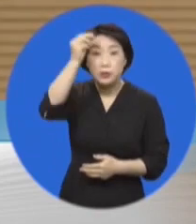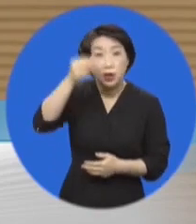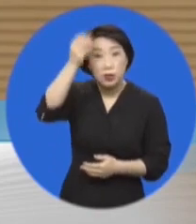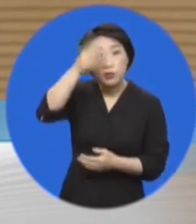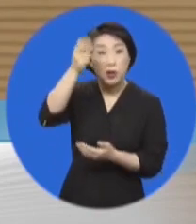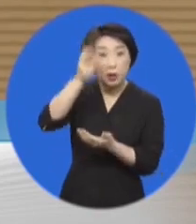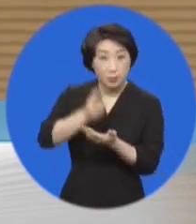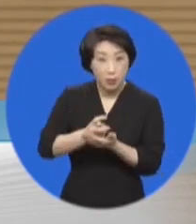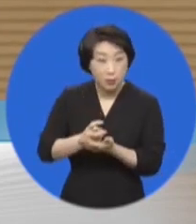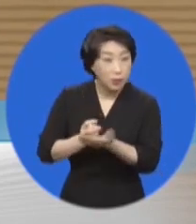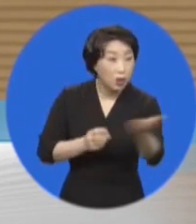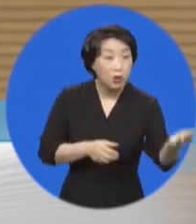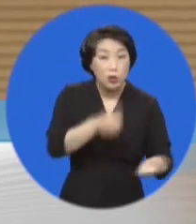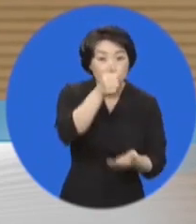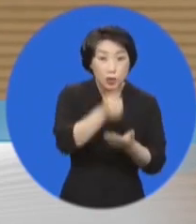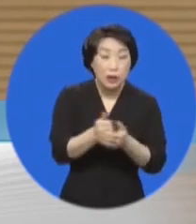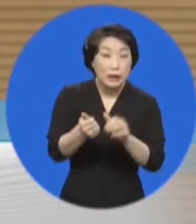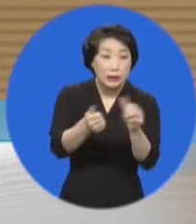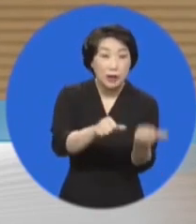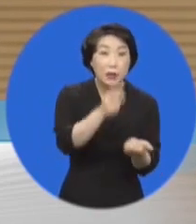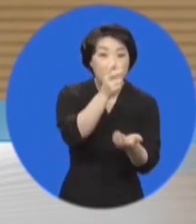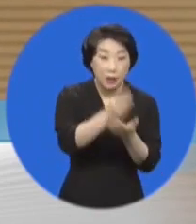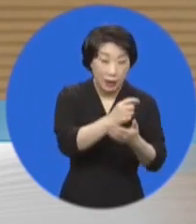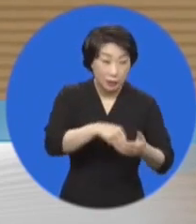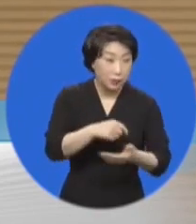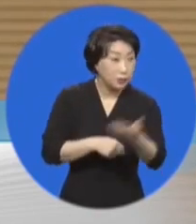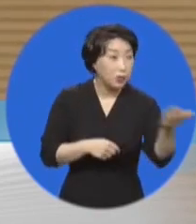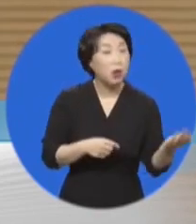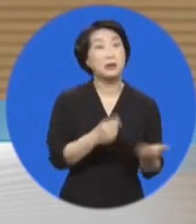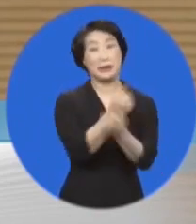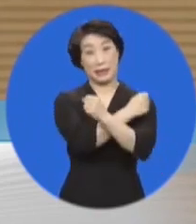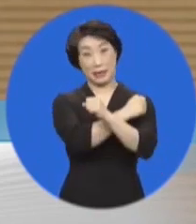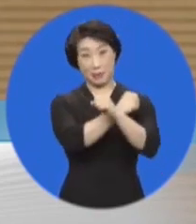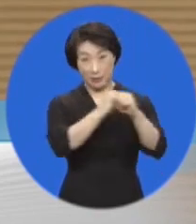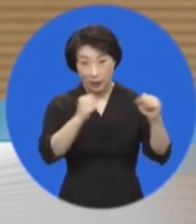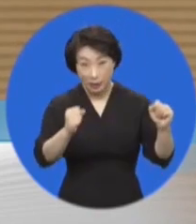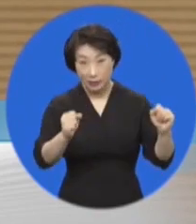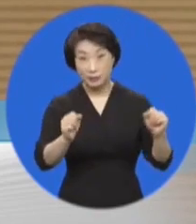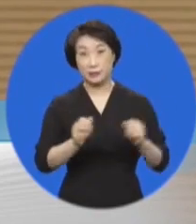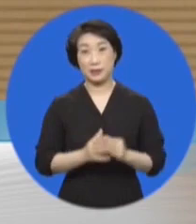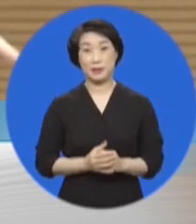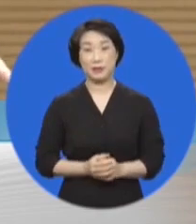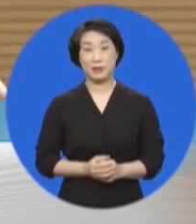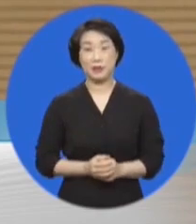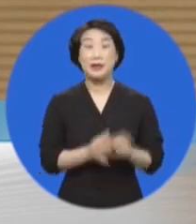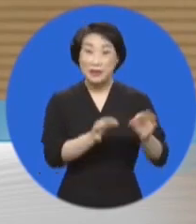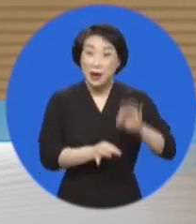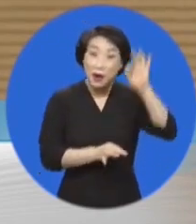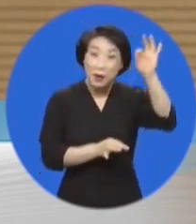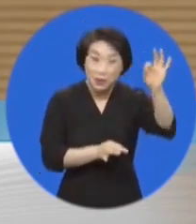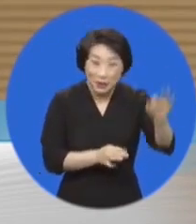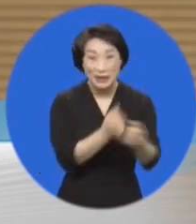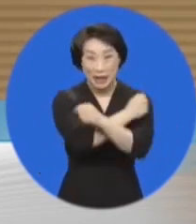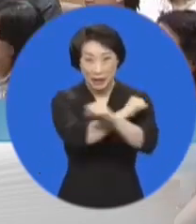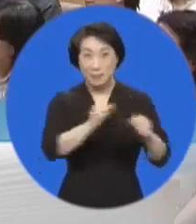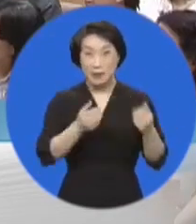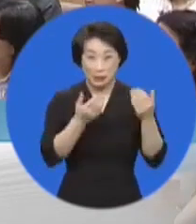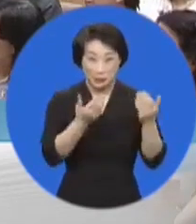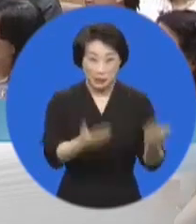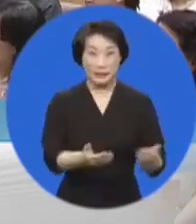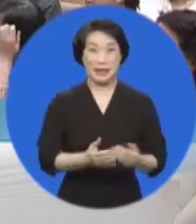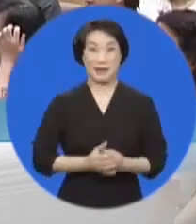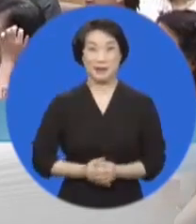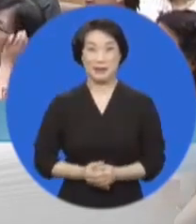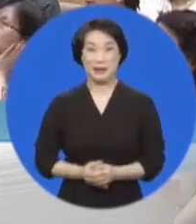법이 죄와 사망의 법에서 너를 영원히